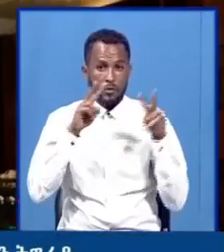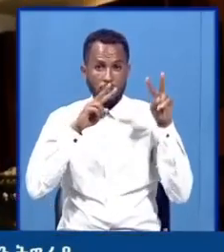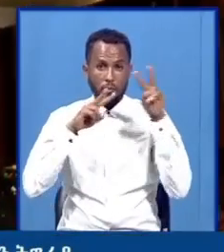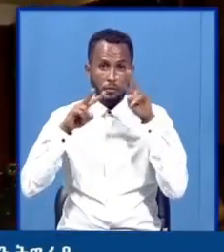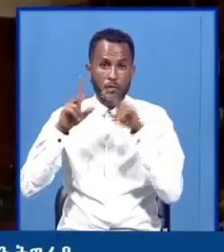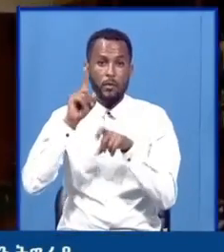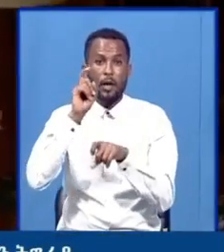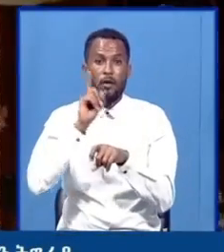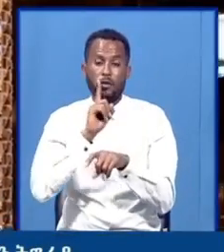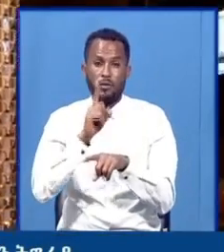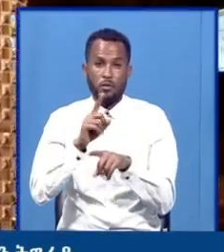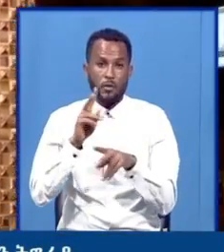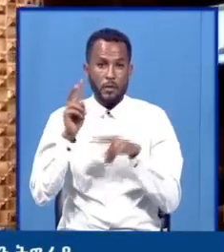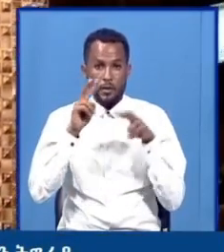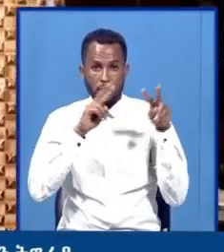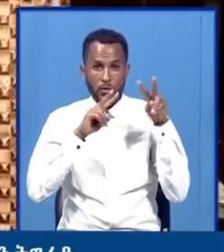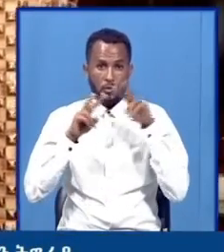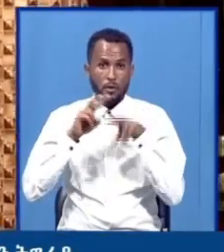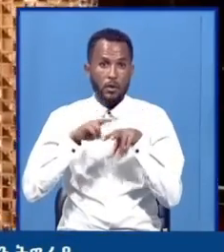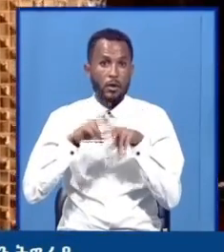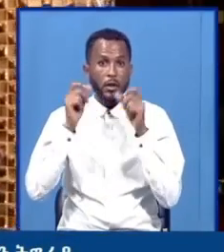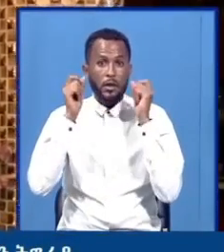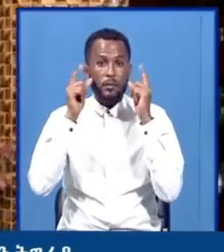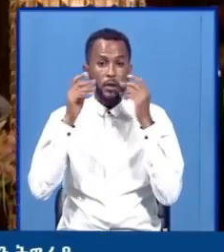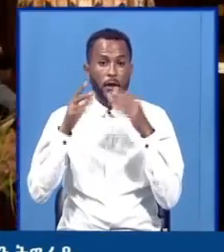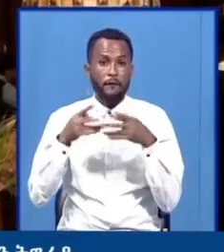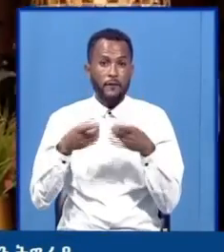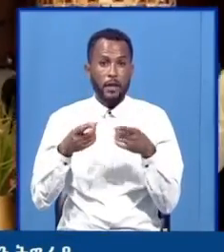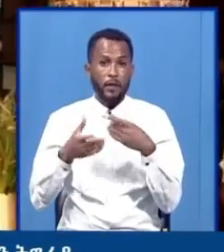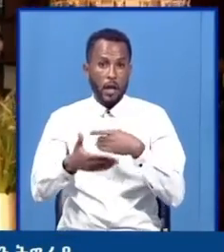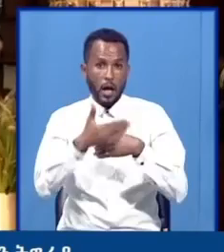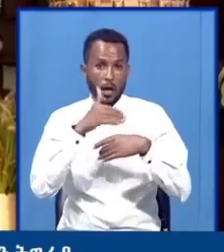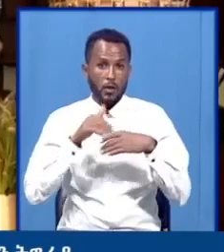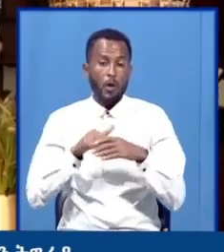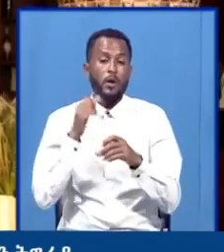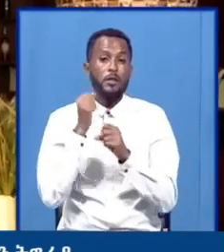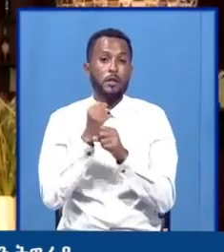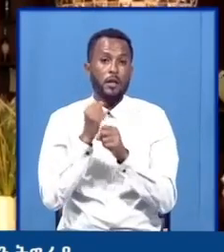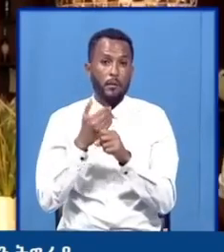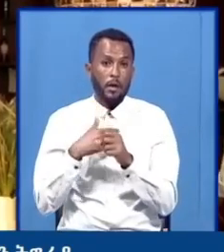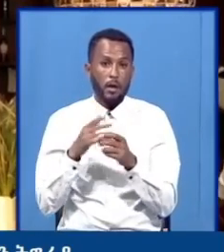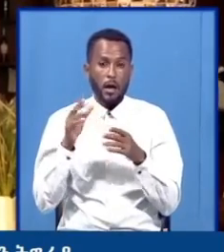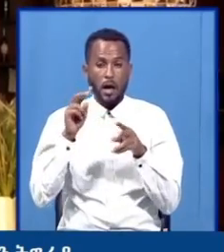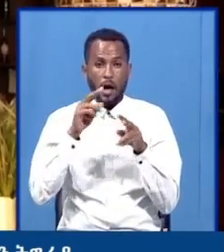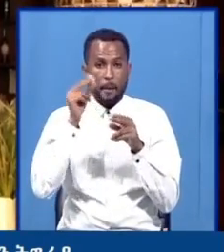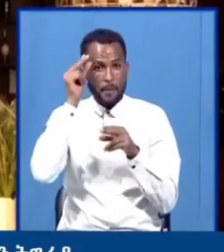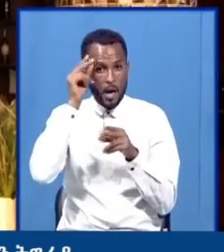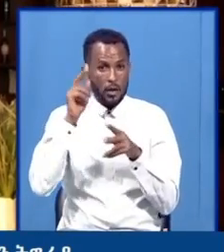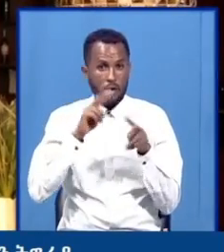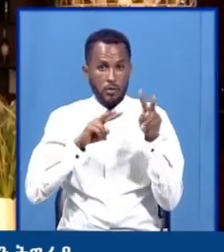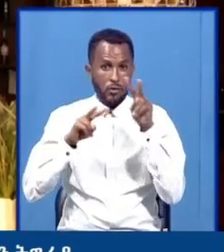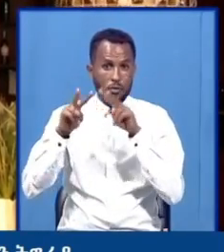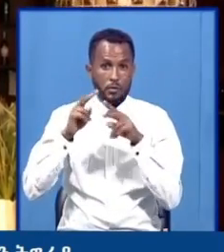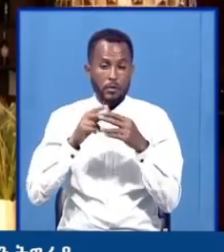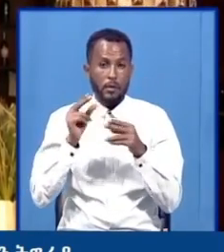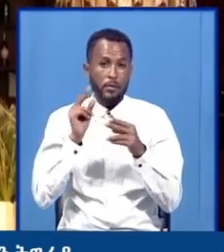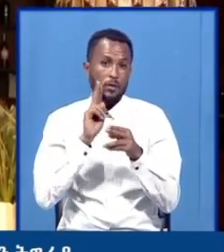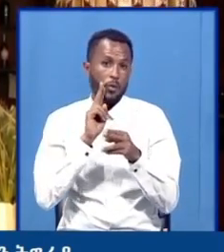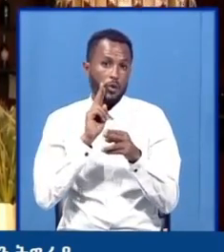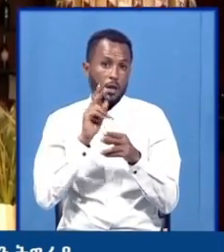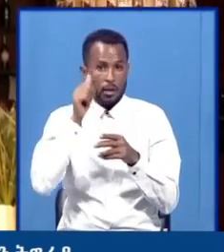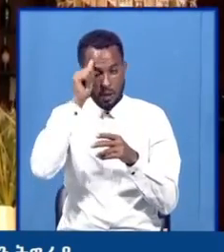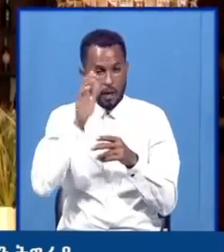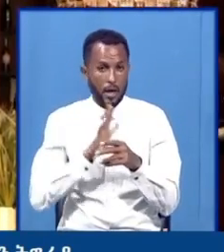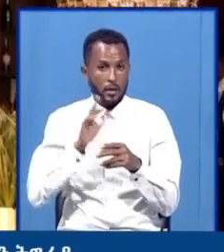حاد ايوم زفر توريزم نمن نقاحن في الفلقاتاوين مركابيني سرح مهلا وزحبرو أبهلن توريزمن مرققات بقعات هوتيلات ايت برهان